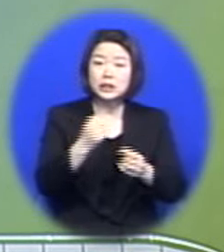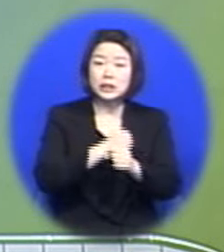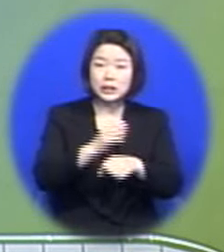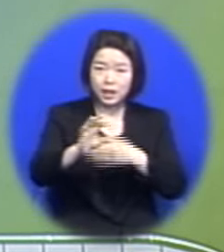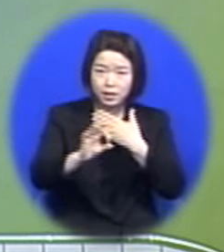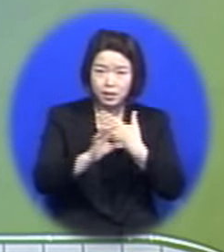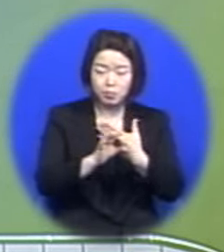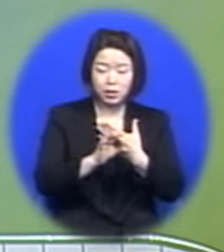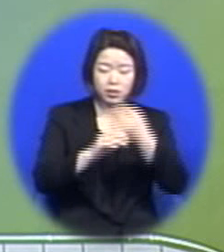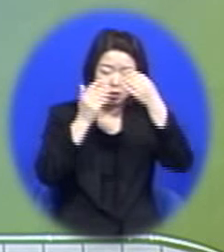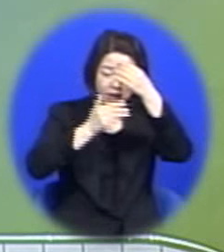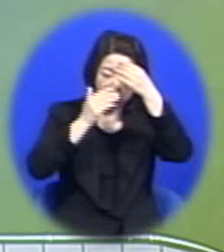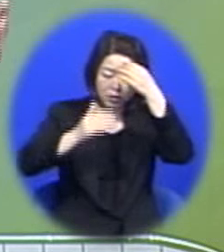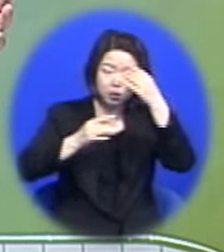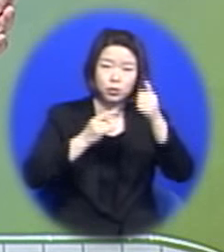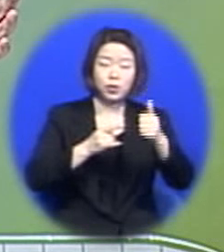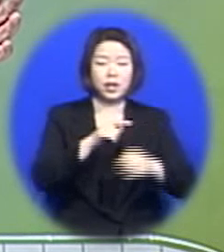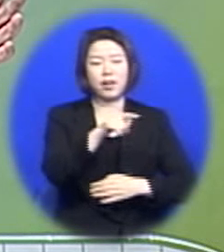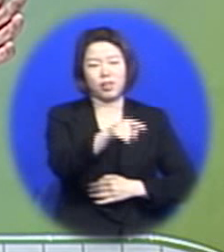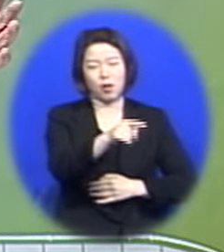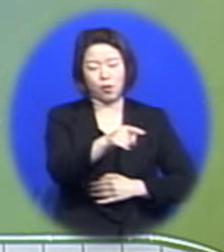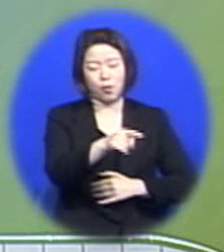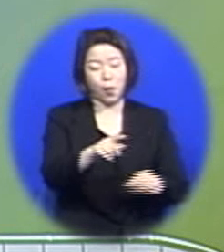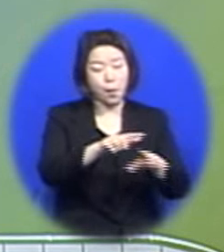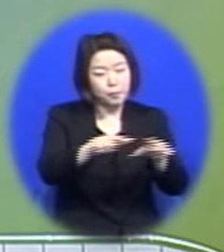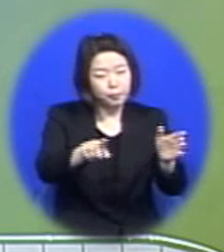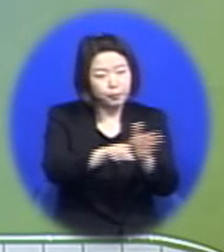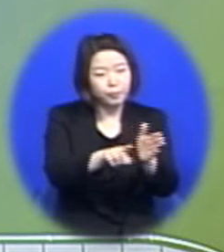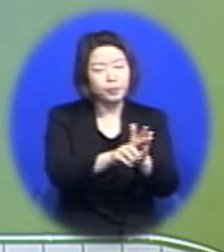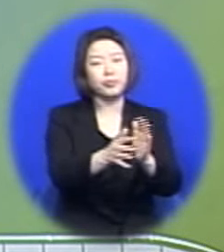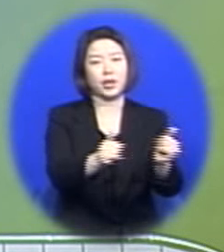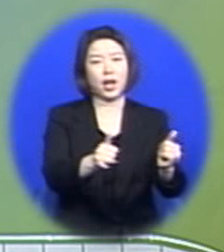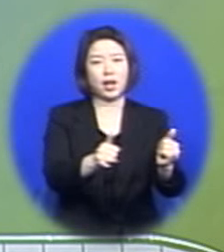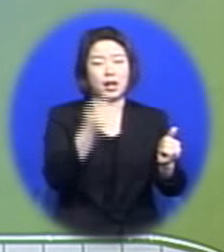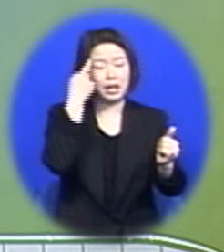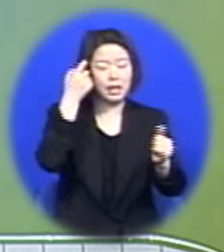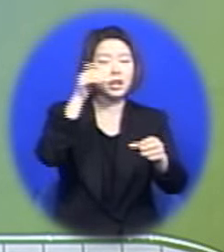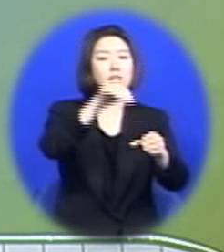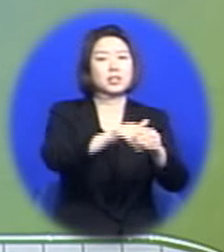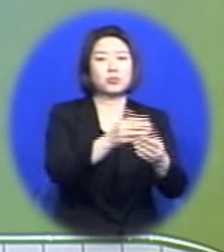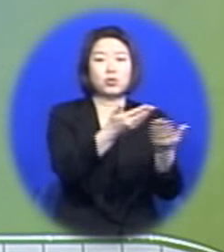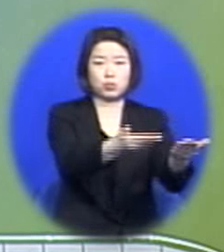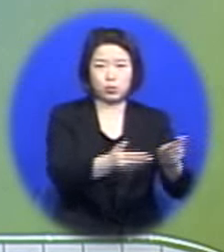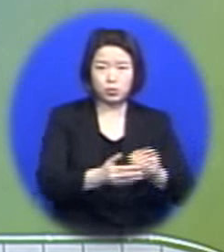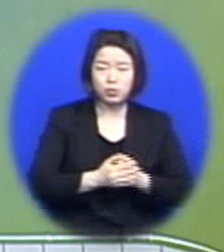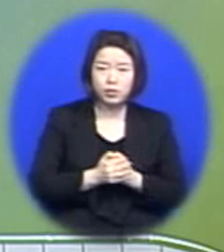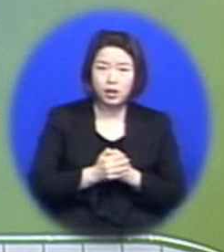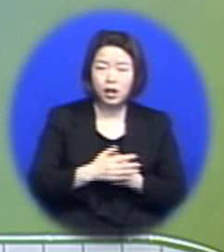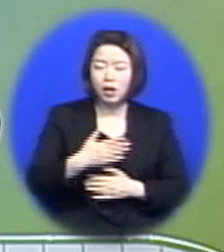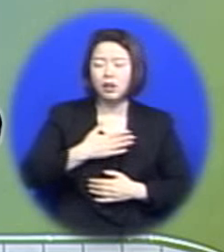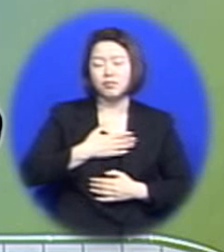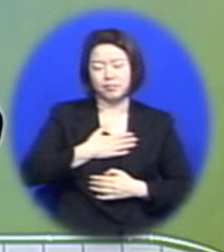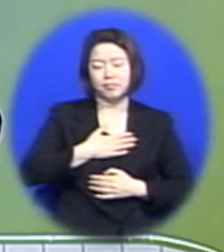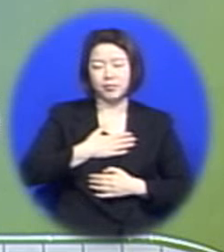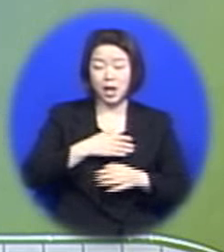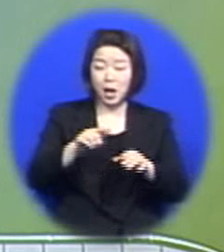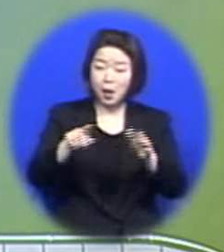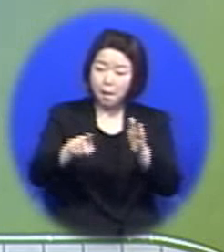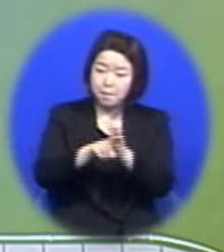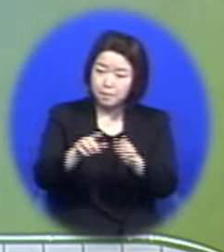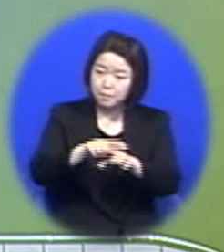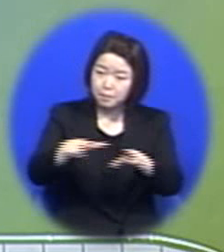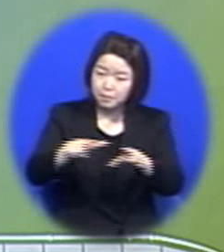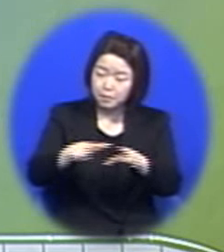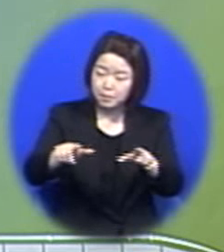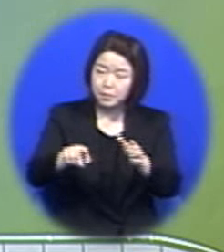성도들에게 너는 평신도잖아 이런 생각을 집어넣어주는 거예요. 아, 나는 평신도잖아. 내가